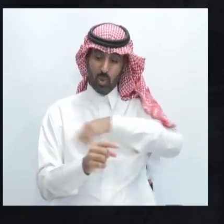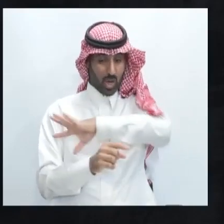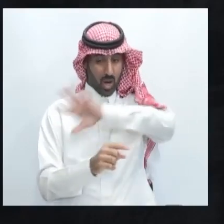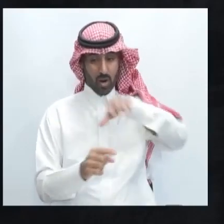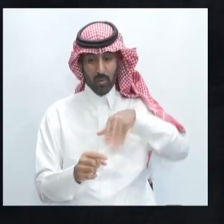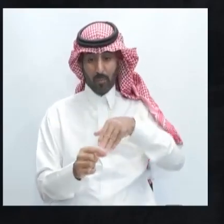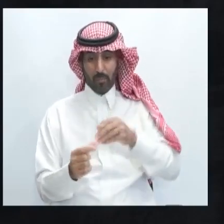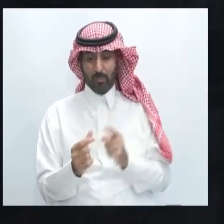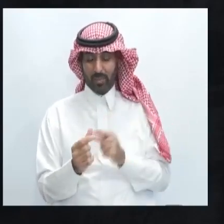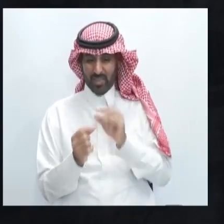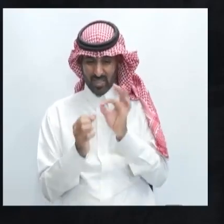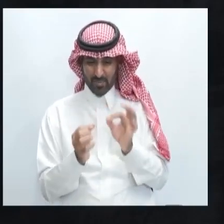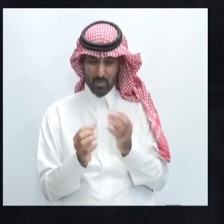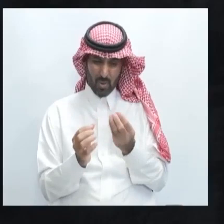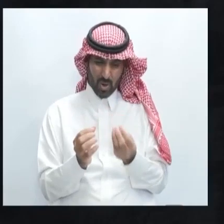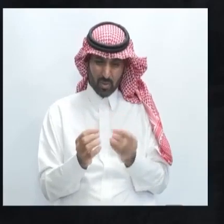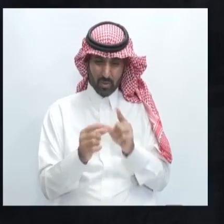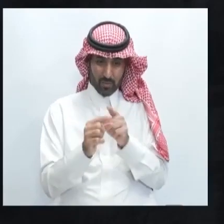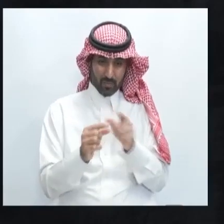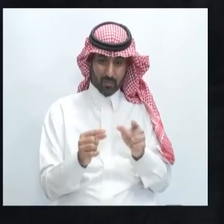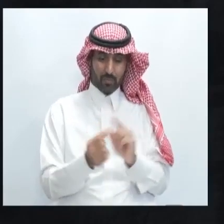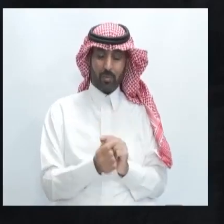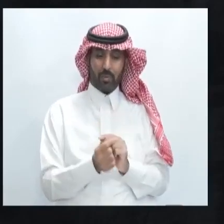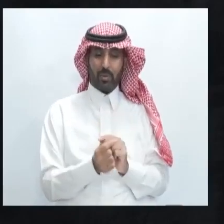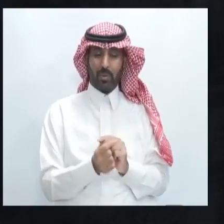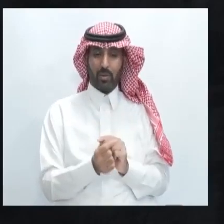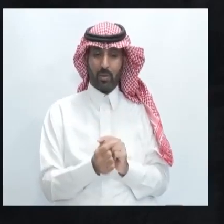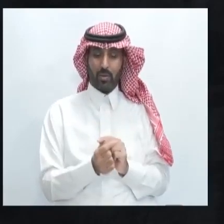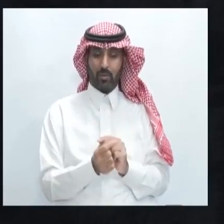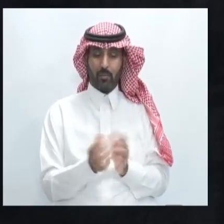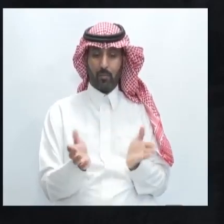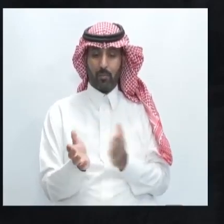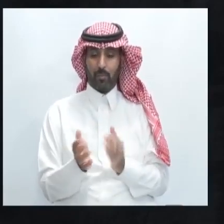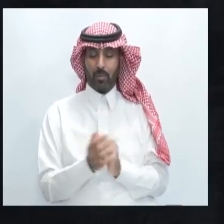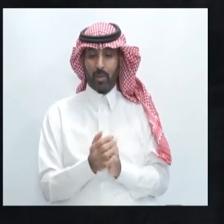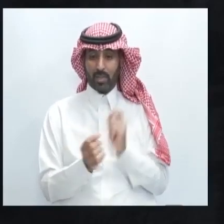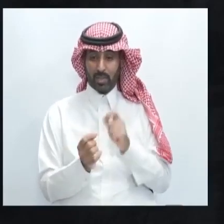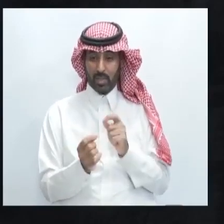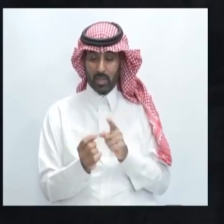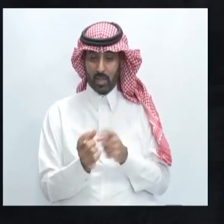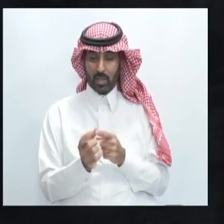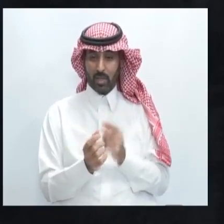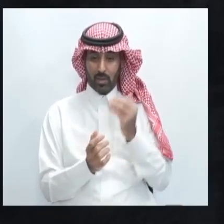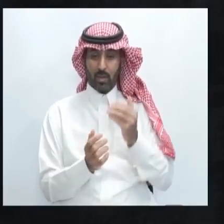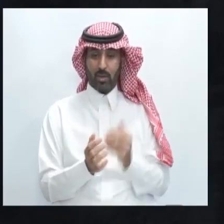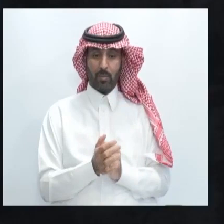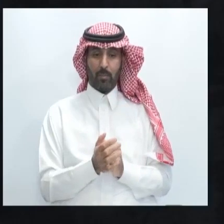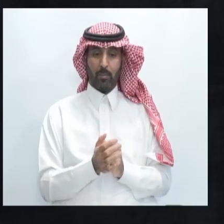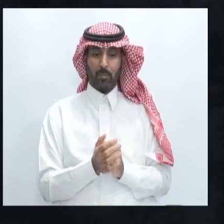اذا كانت جزئيه نقول بعض او هناك عبارات اخرى تدل على انه